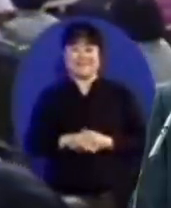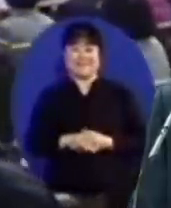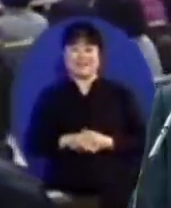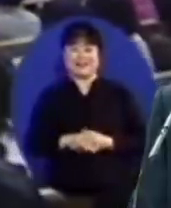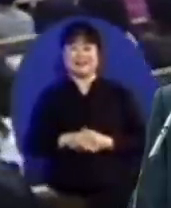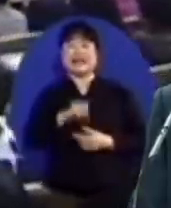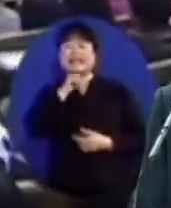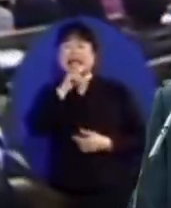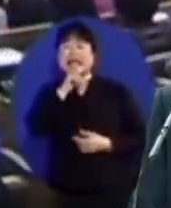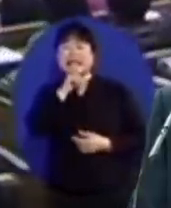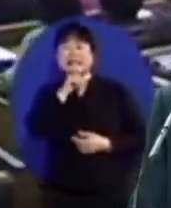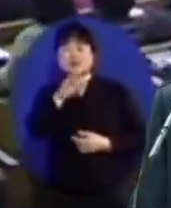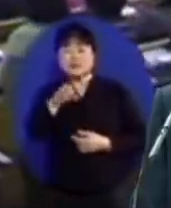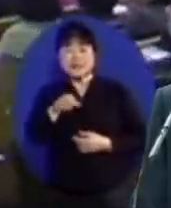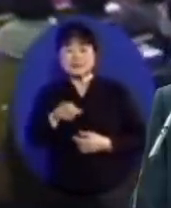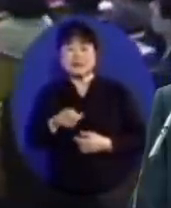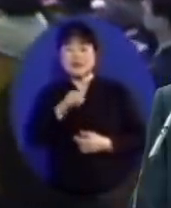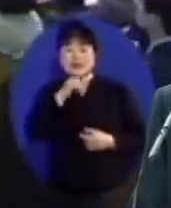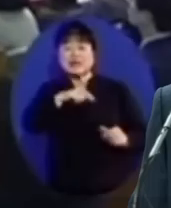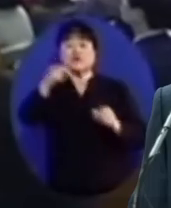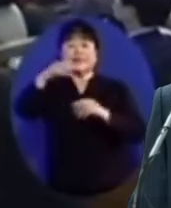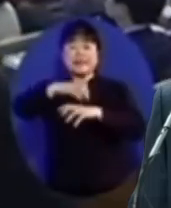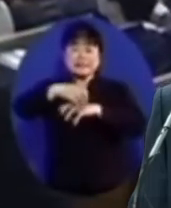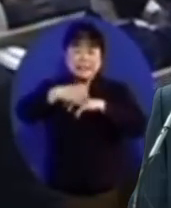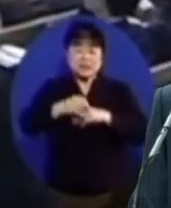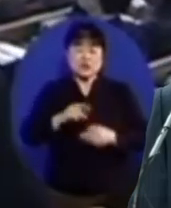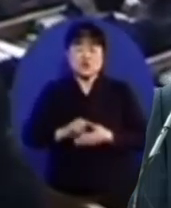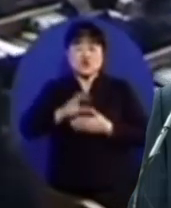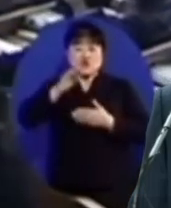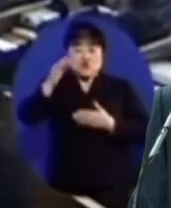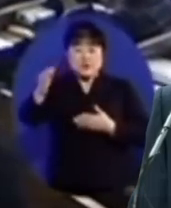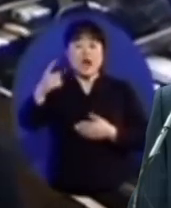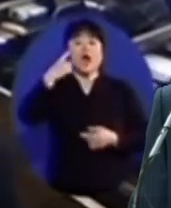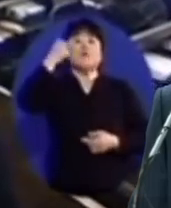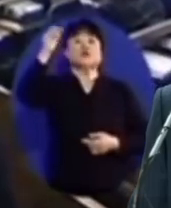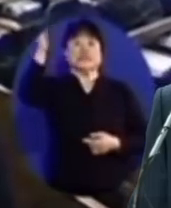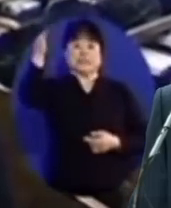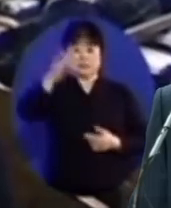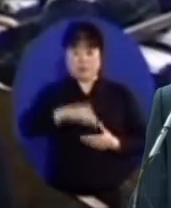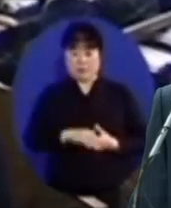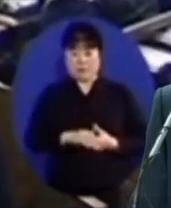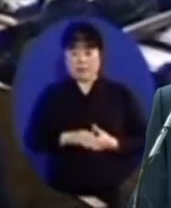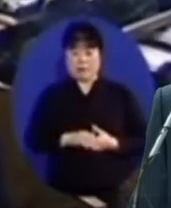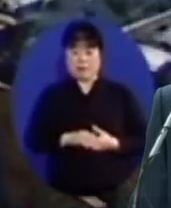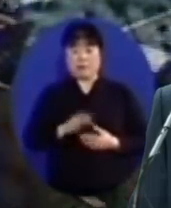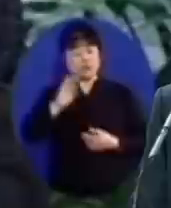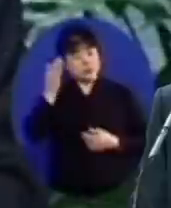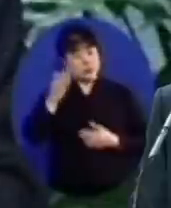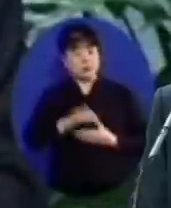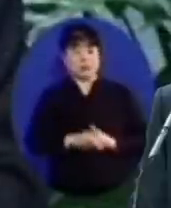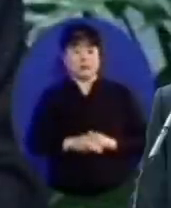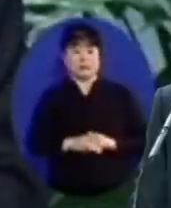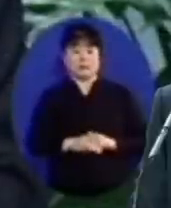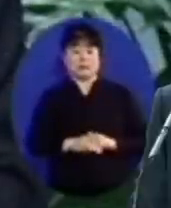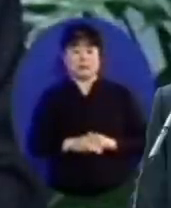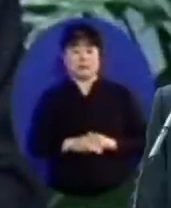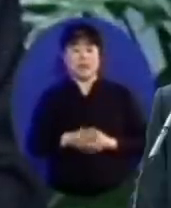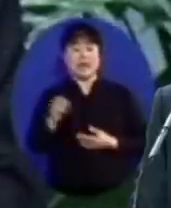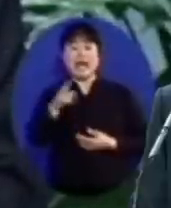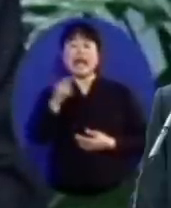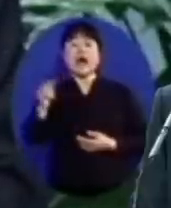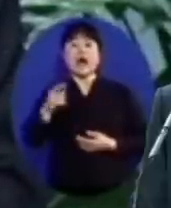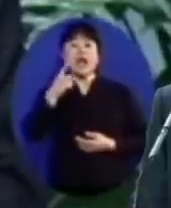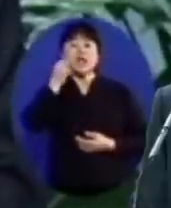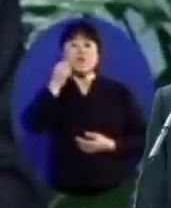빈민촌에 들어가서 빈민을 구원하는 세계적인 유명한 가가와 도요히코 목사가 된 것입니다. 가가와